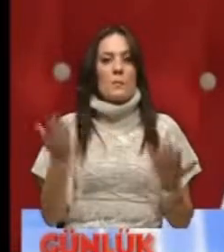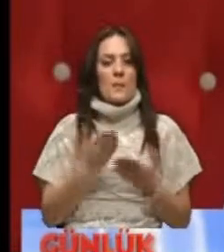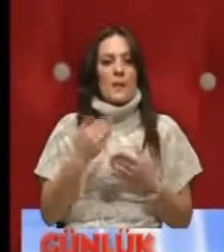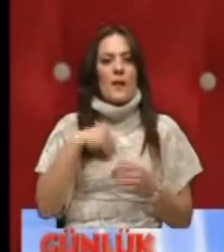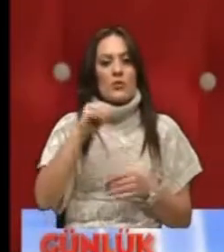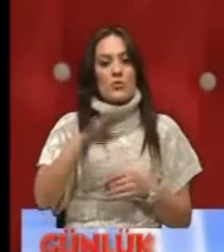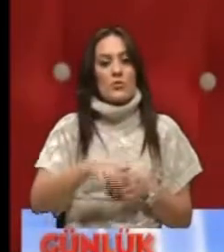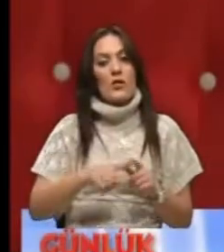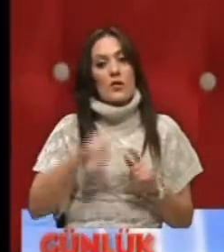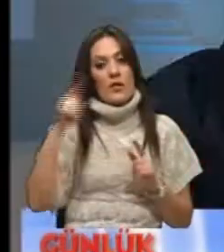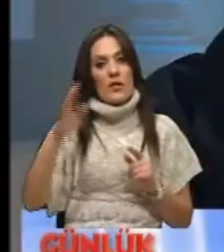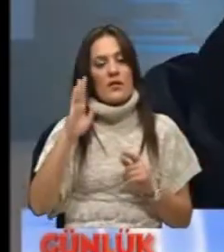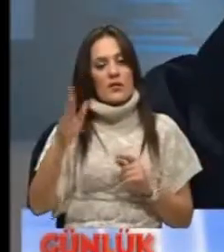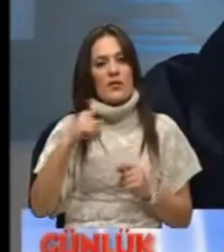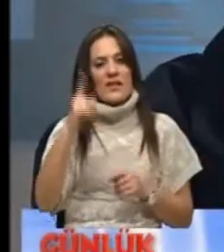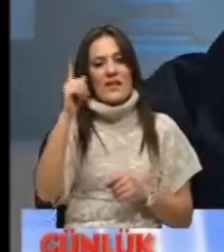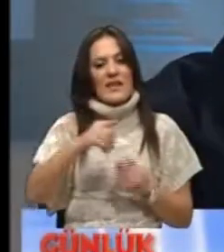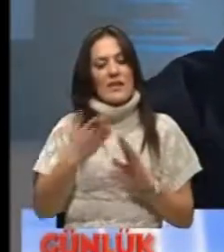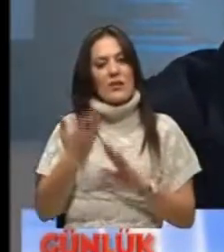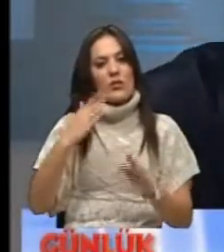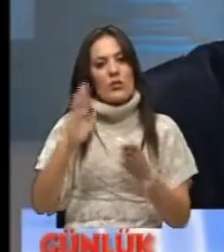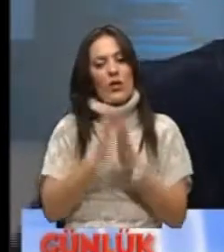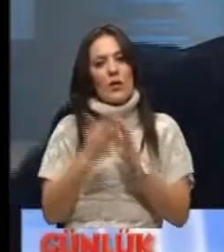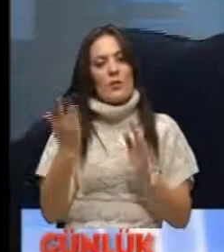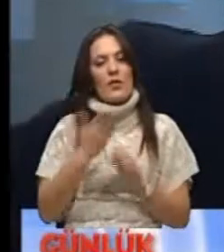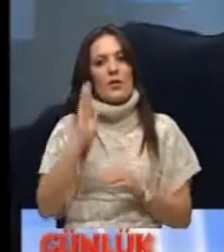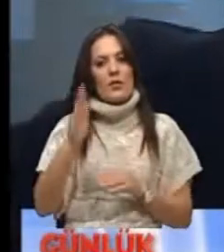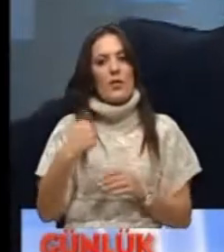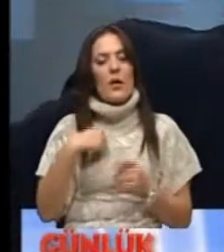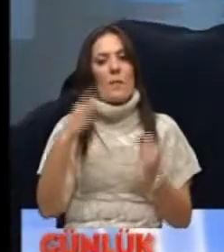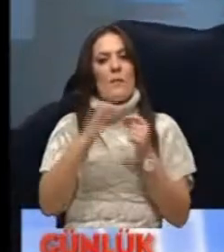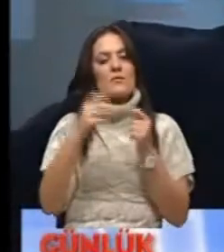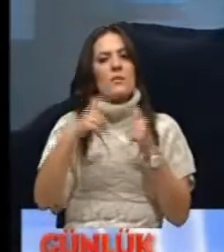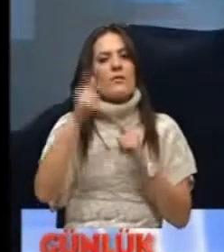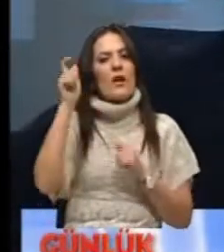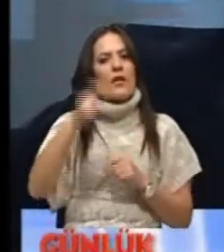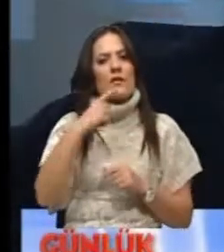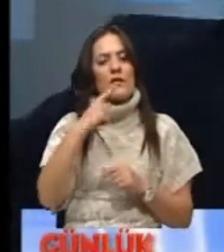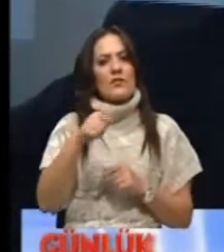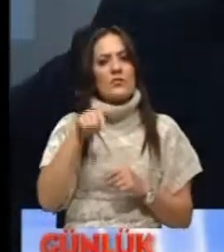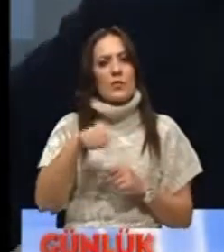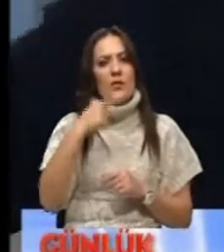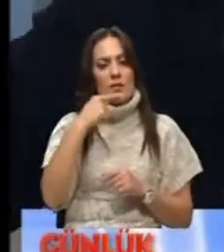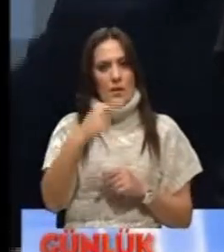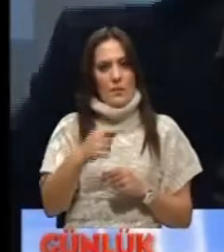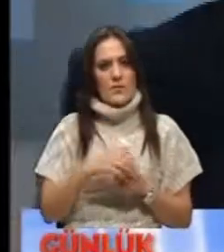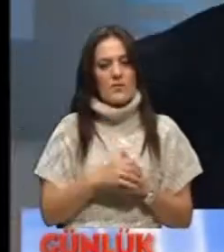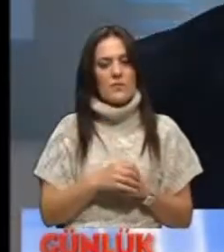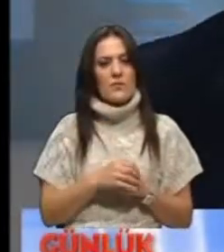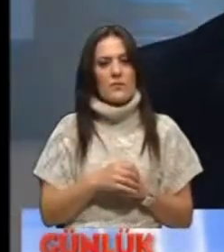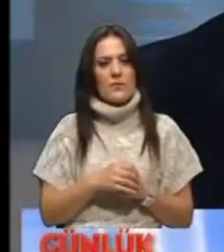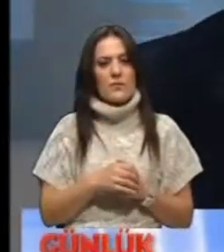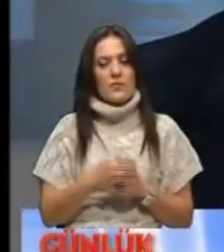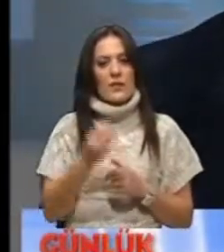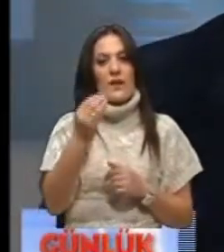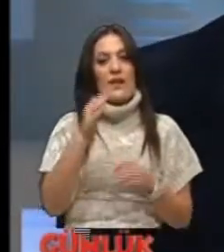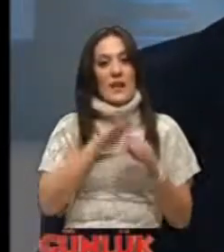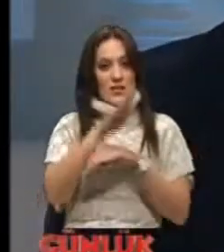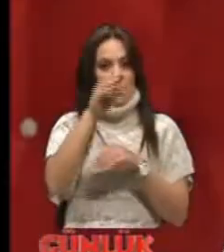Peki. Çocukluğa kadar gidiyoruz. İlk ya, ilk çağa kadar gidiyoruz. İlk tamam. dönemlerimize kadar. Tamam. Benjamin Franklin şöyle söylemiş efendim.